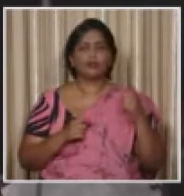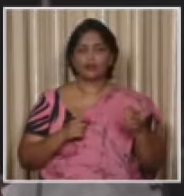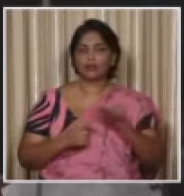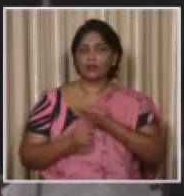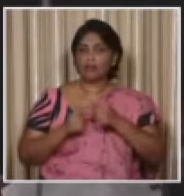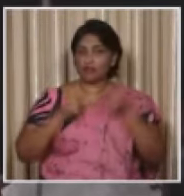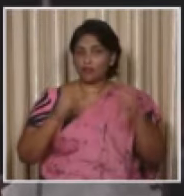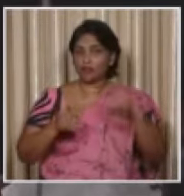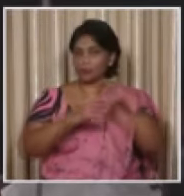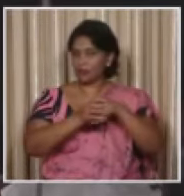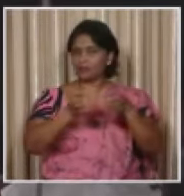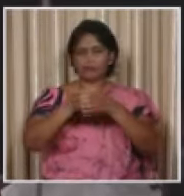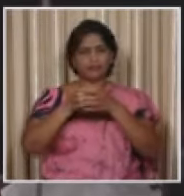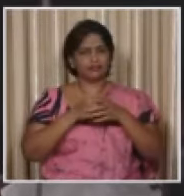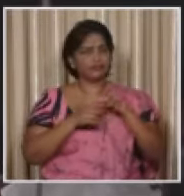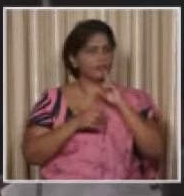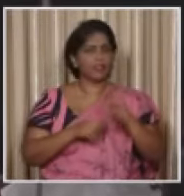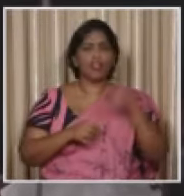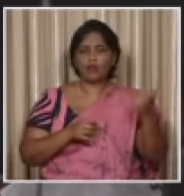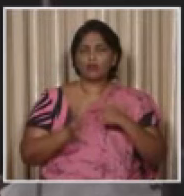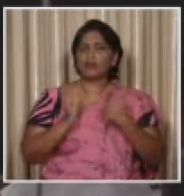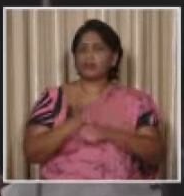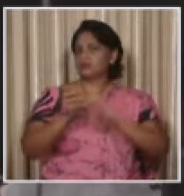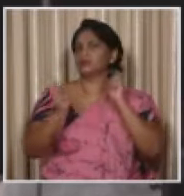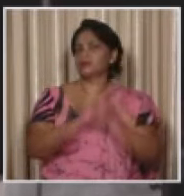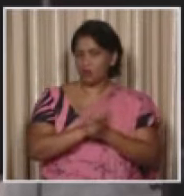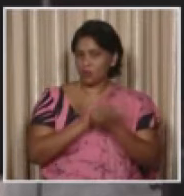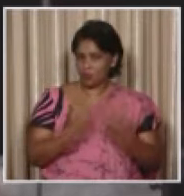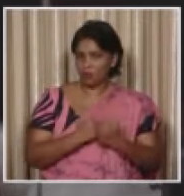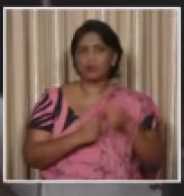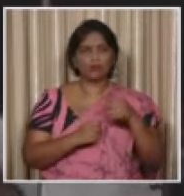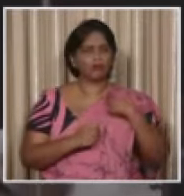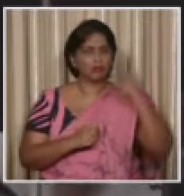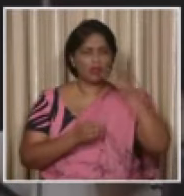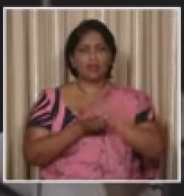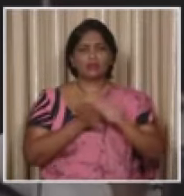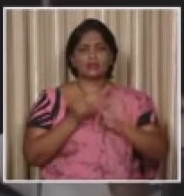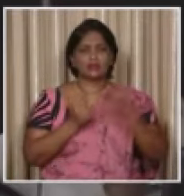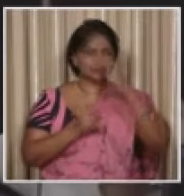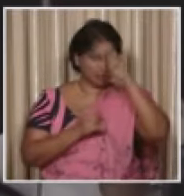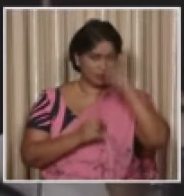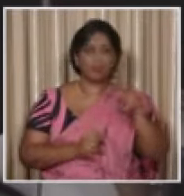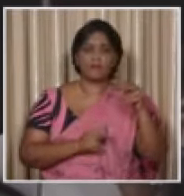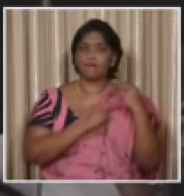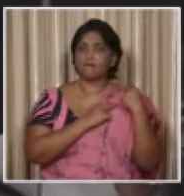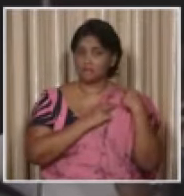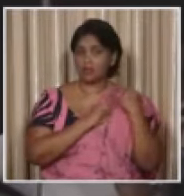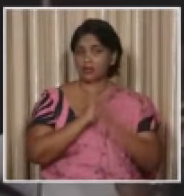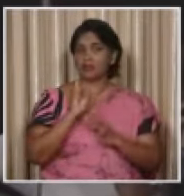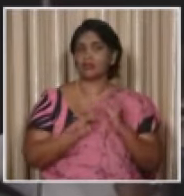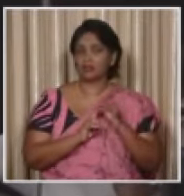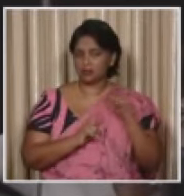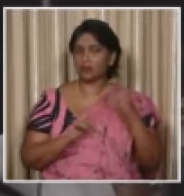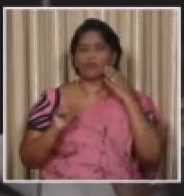විපක්ෂය ඇතුලේ කණ්ඩායම් කිහිපයක් යෝජනා කරනවා නැවත මේ පනත සංශෝධනය කරන්න ඕනි කියලා. ඉතින් මම හිතනවා හර්ෂ සිල්වමන්තුමා එතුමා වග කියන මන්ත්‍රීවරයා හැටියට